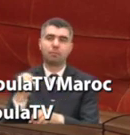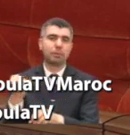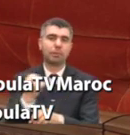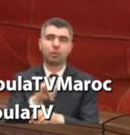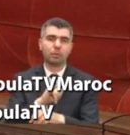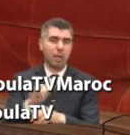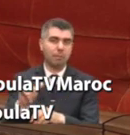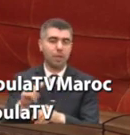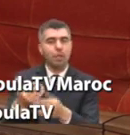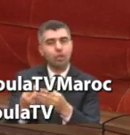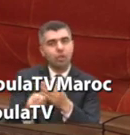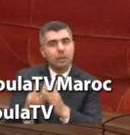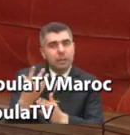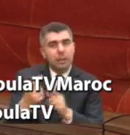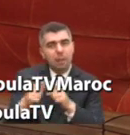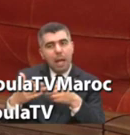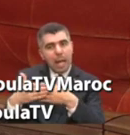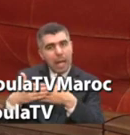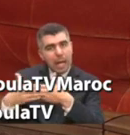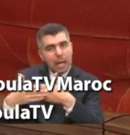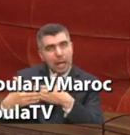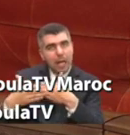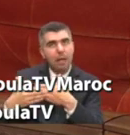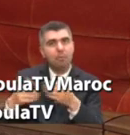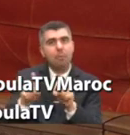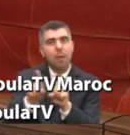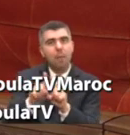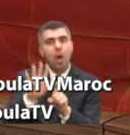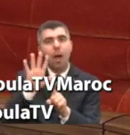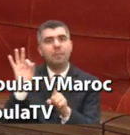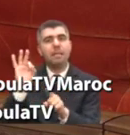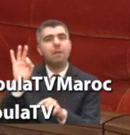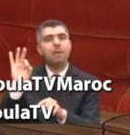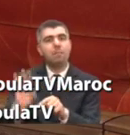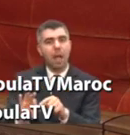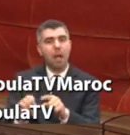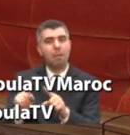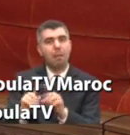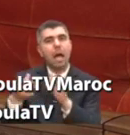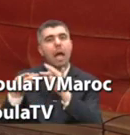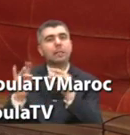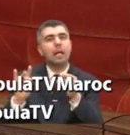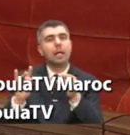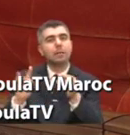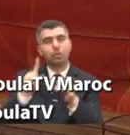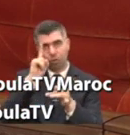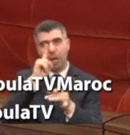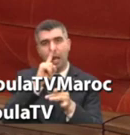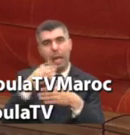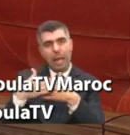كاين كذلك يعني طموح باش نوصلوا الى هدف 50% ديال المواعيد عن بعد في افق 2021، وهذا